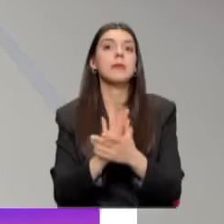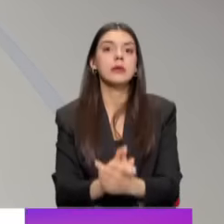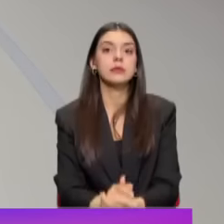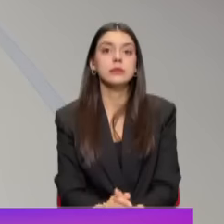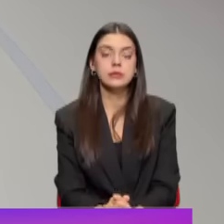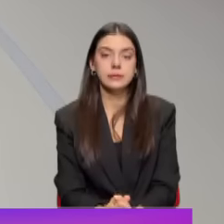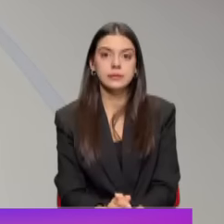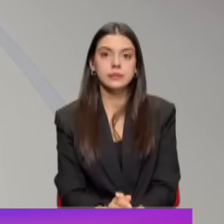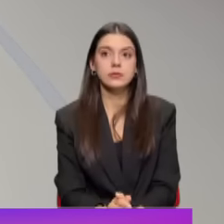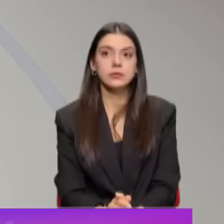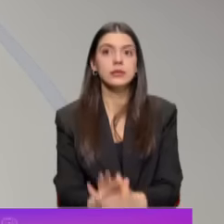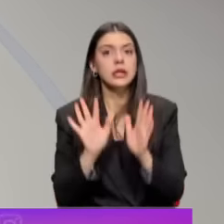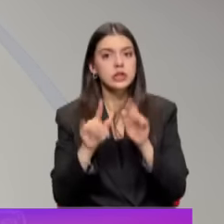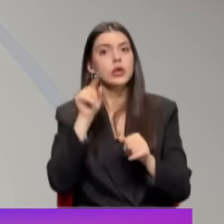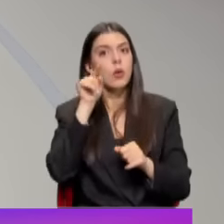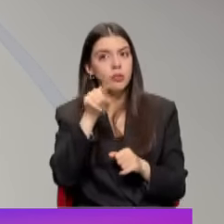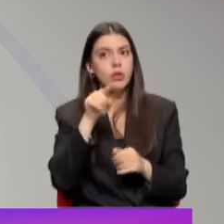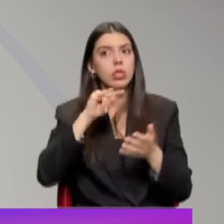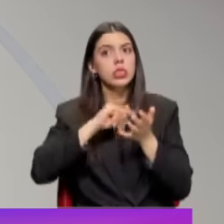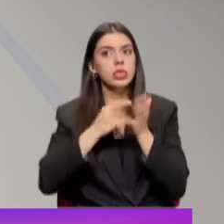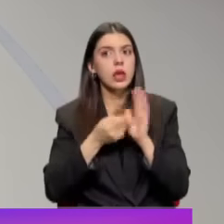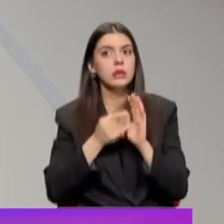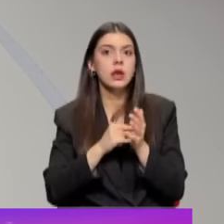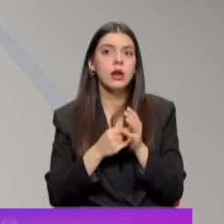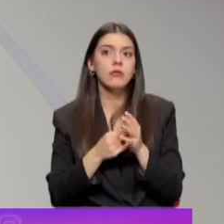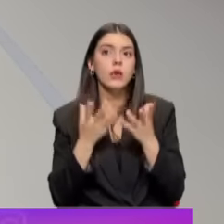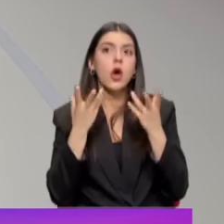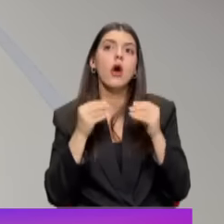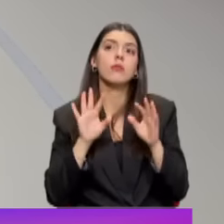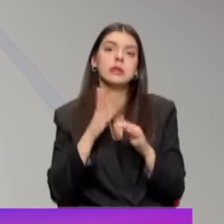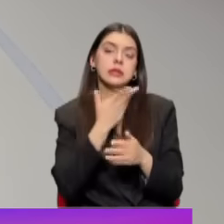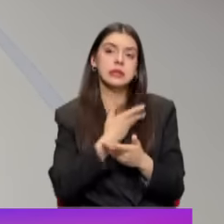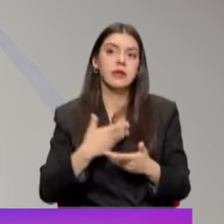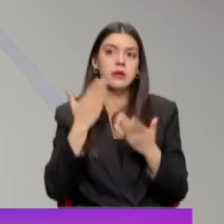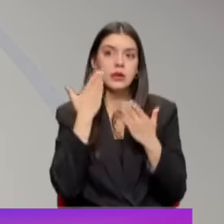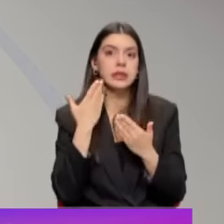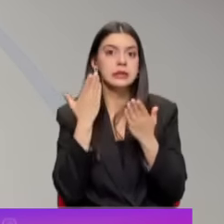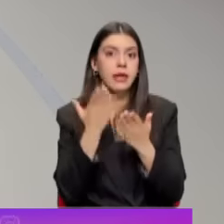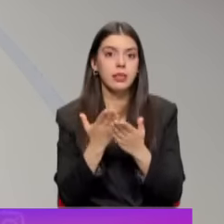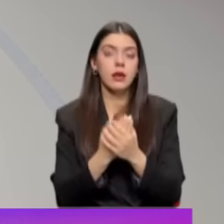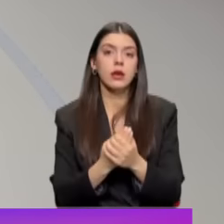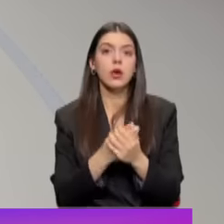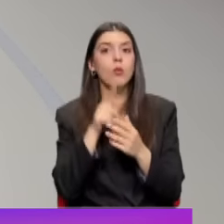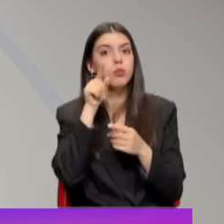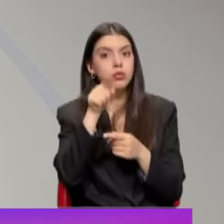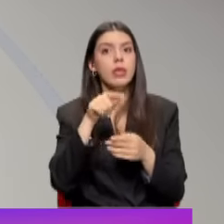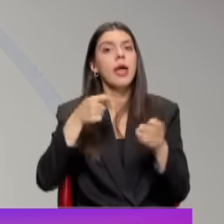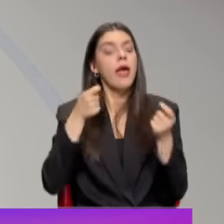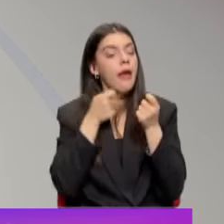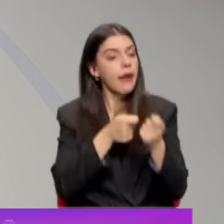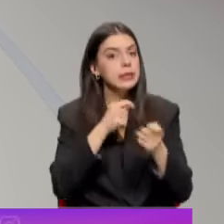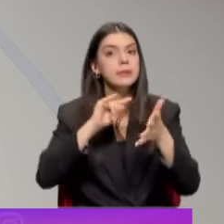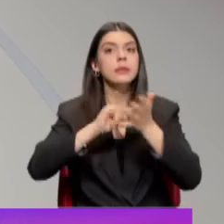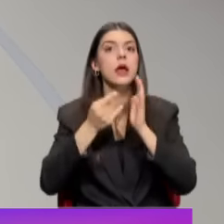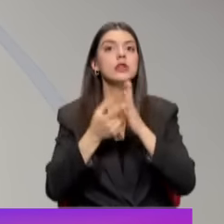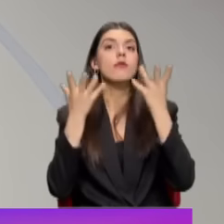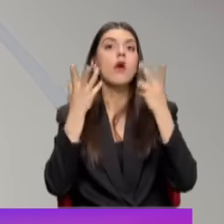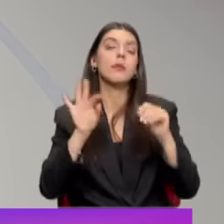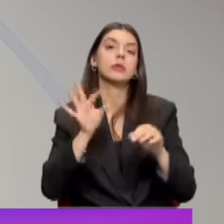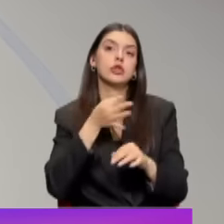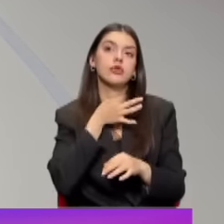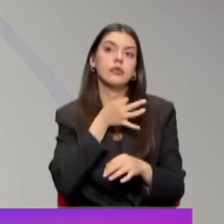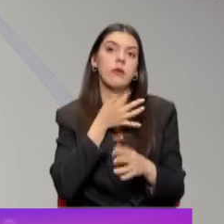engellen İşte bundan da tasarruf edilmeyi verilsin sevgili izleyenler bundan da eğitimden de tasarruf edilmeyi